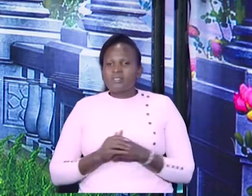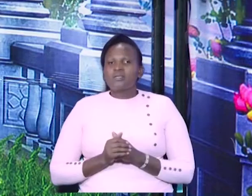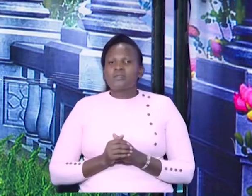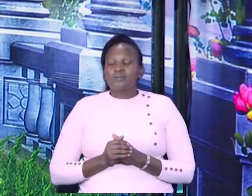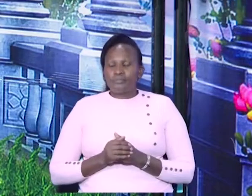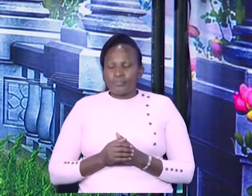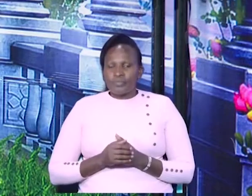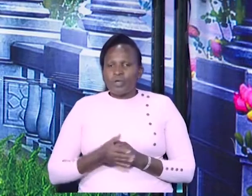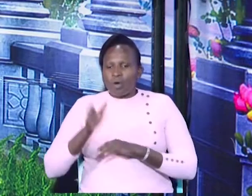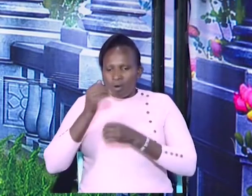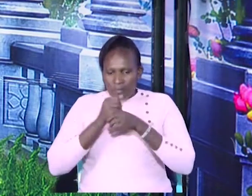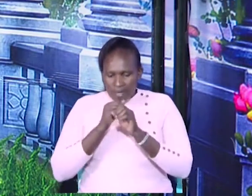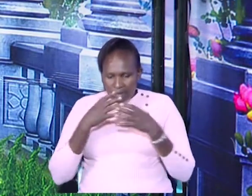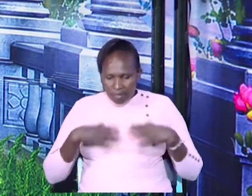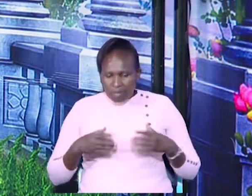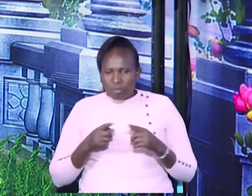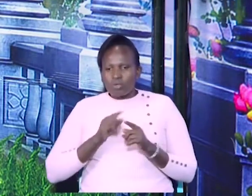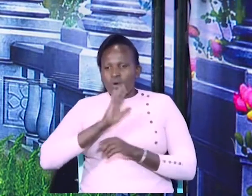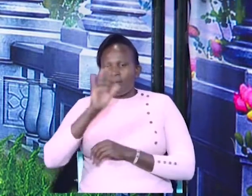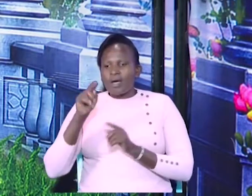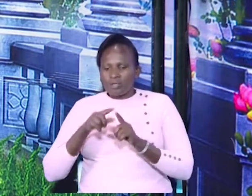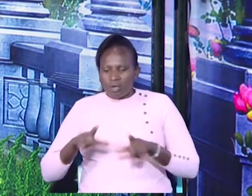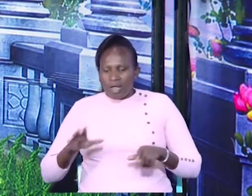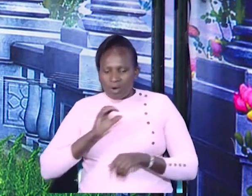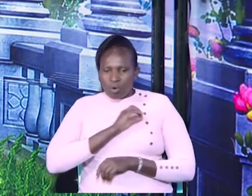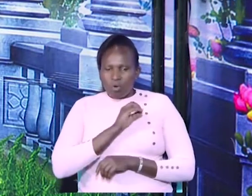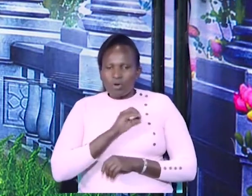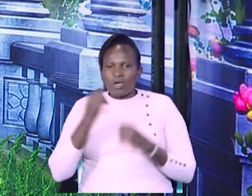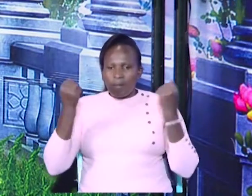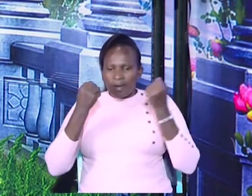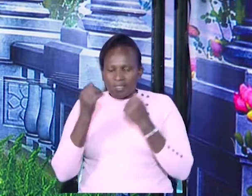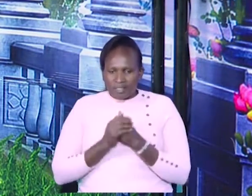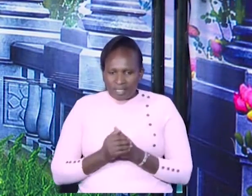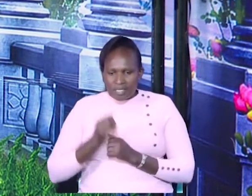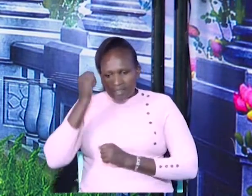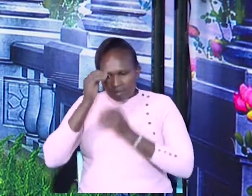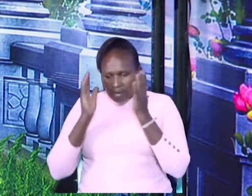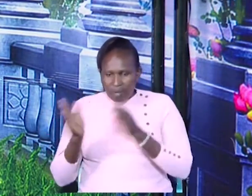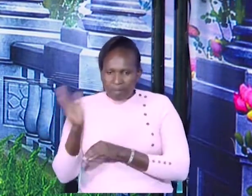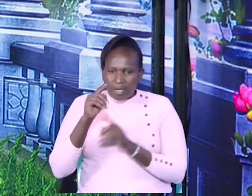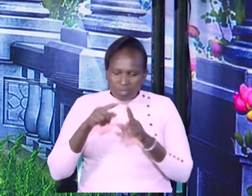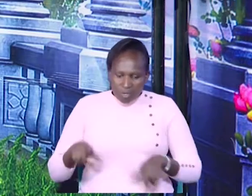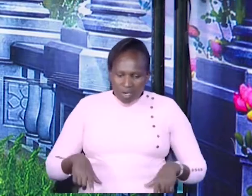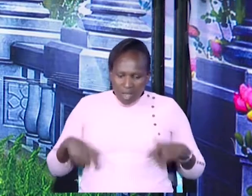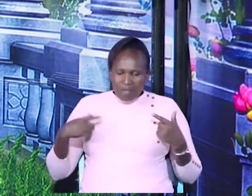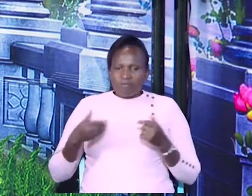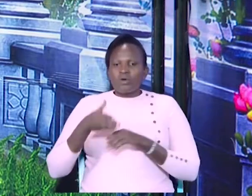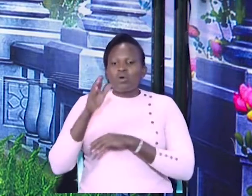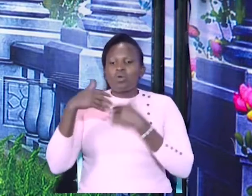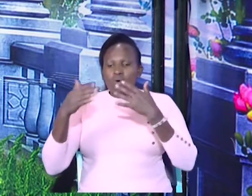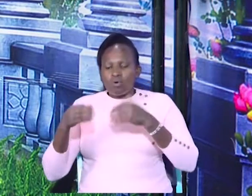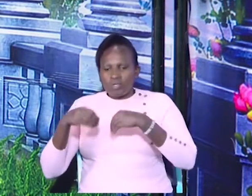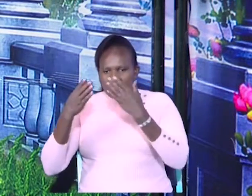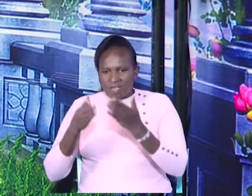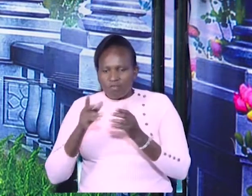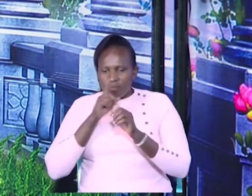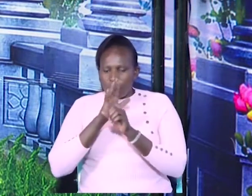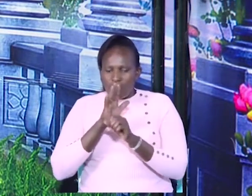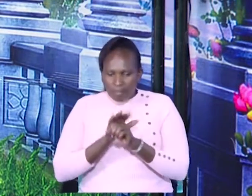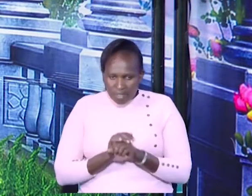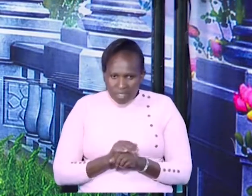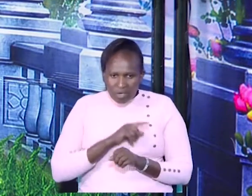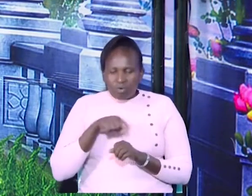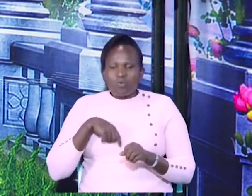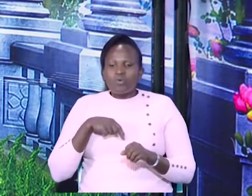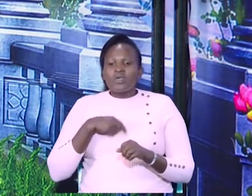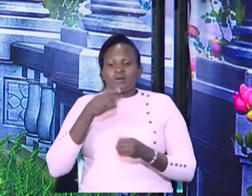for the Jews to return to their own land. It was like a mighty dead army coming back to life. God always keep his promise. Na tunafurahia